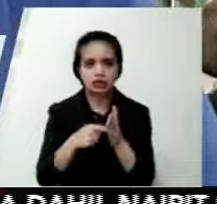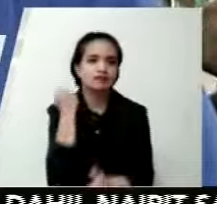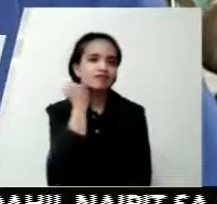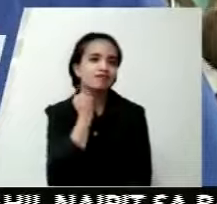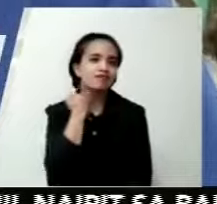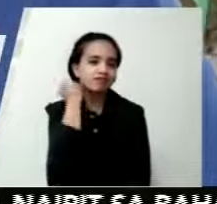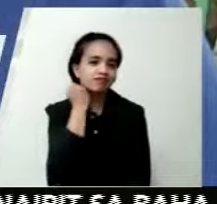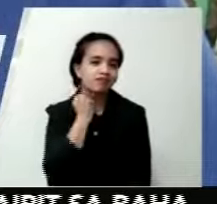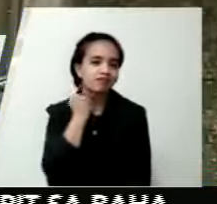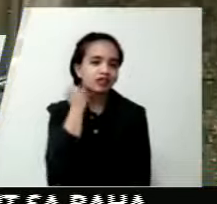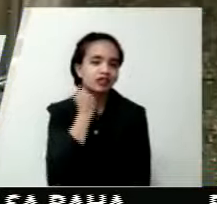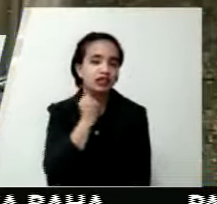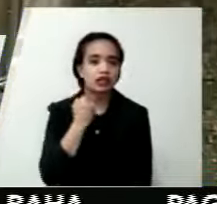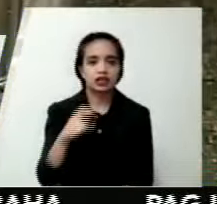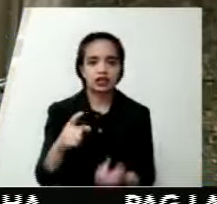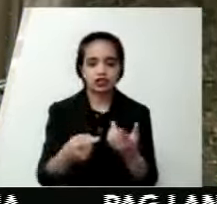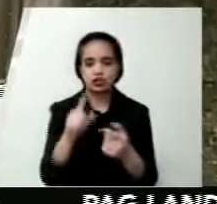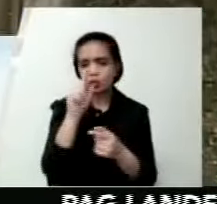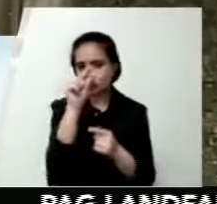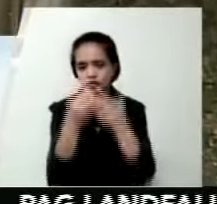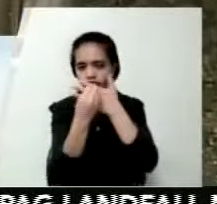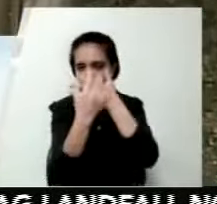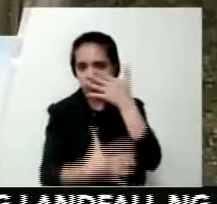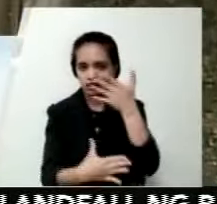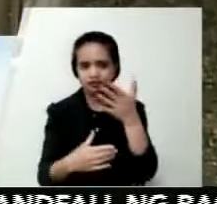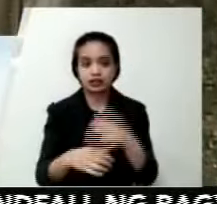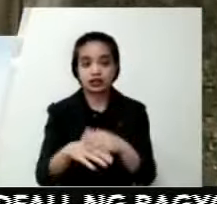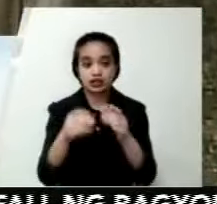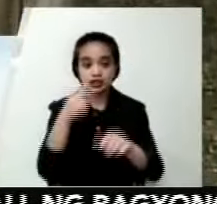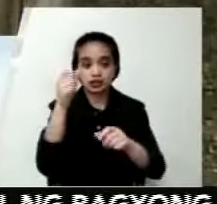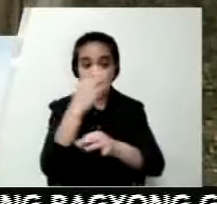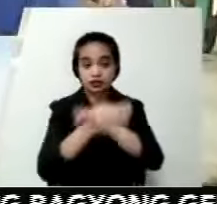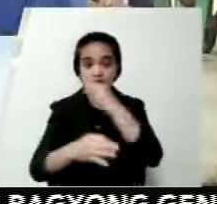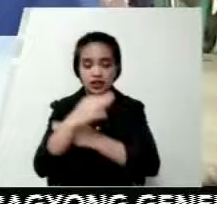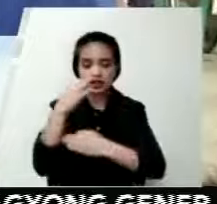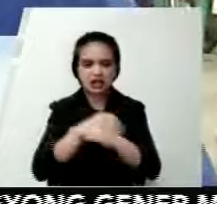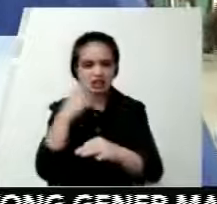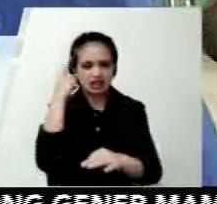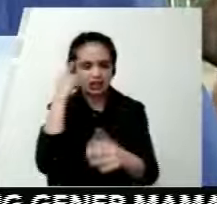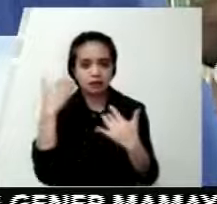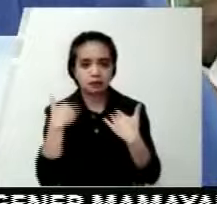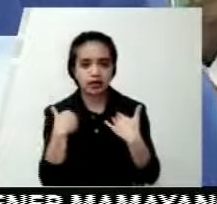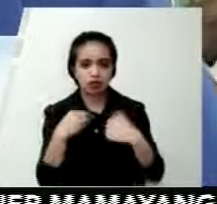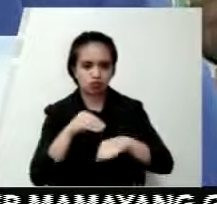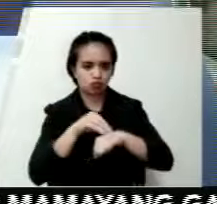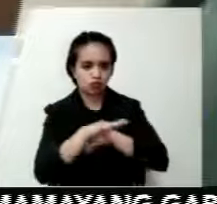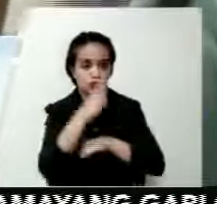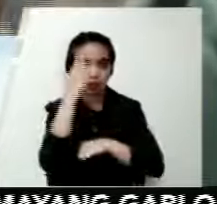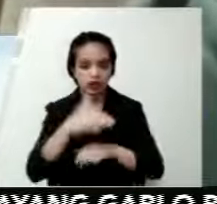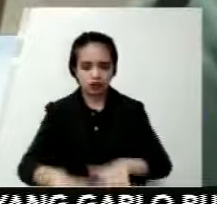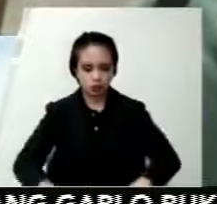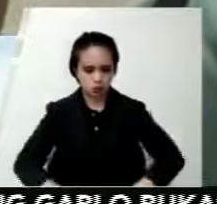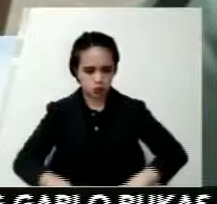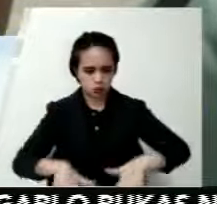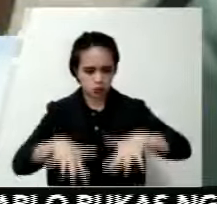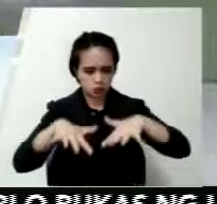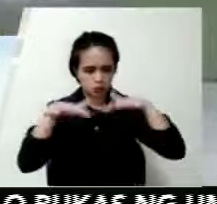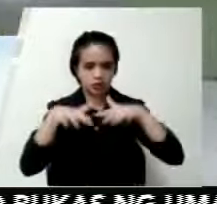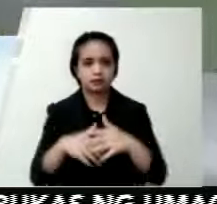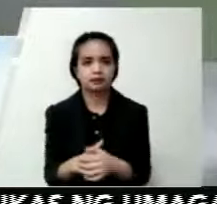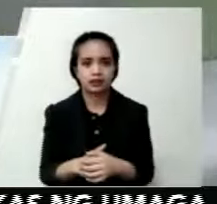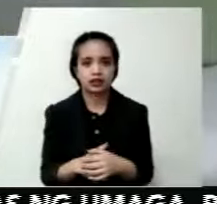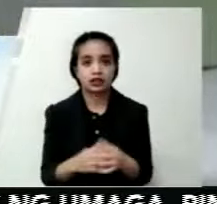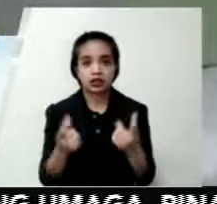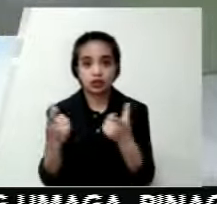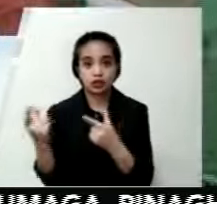konting blood examination. Yung sa may paa naman niya, mukhang nagkaroon ng impeksyon dahil sa pagkakaluson sa baha. Nagbigay din tayo ng